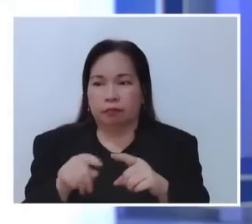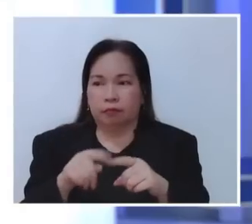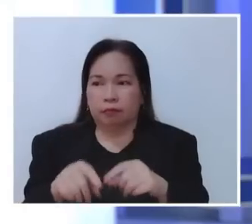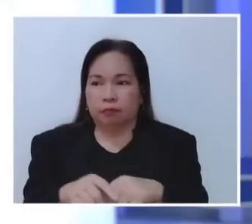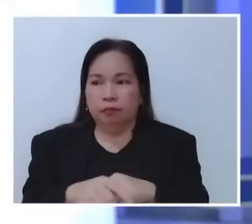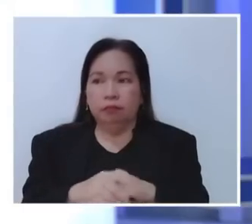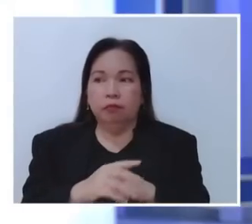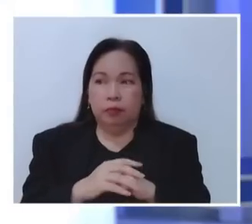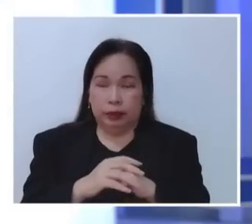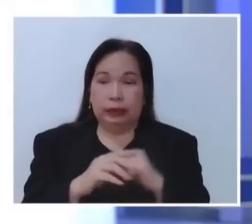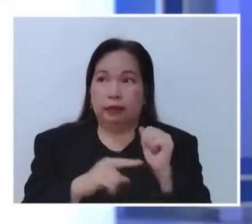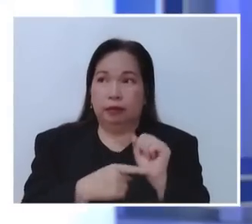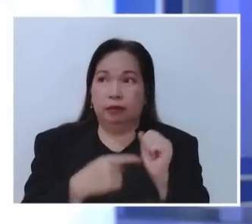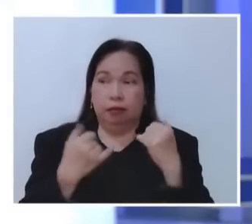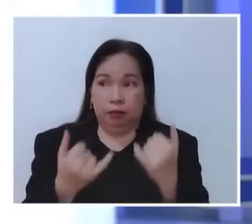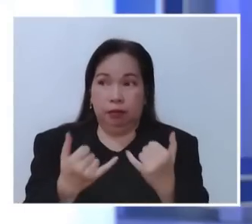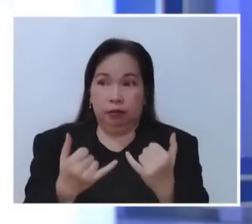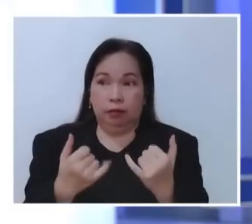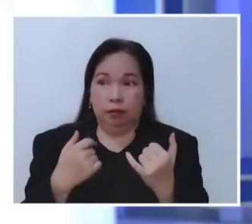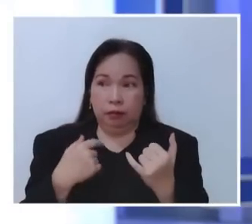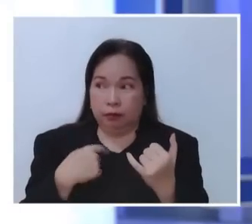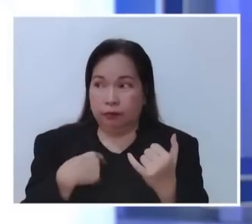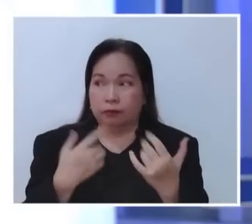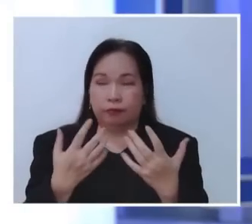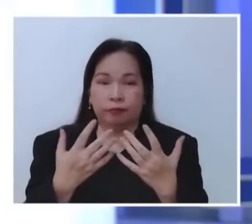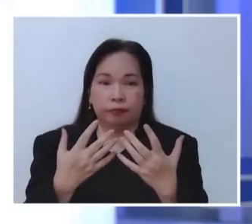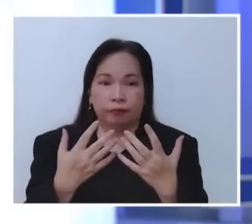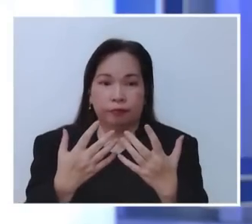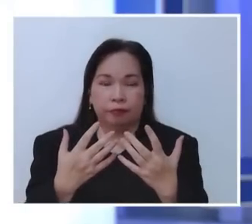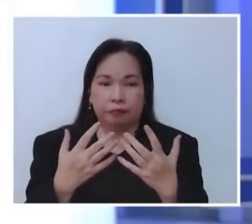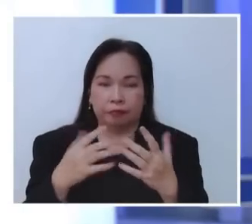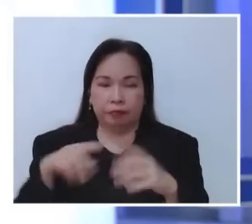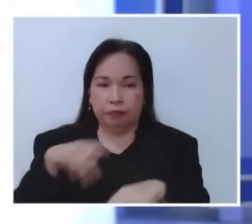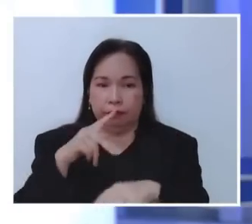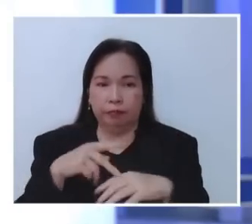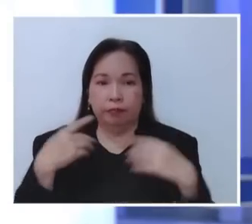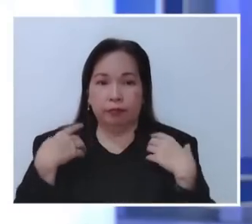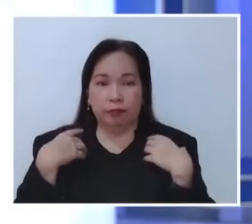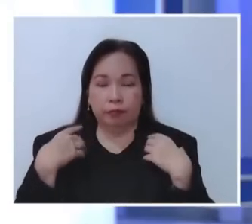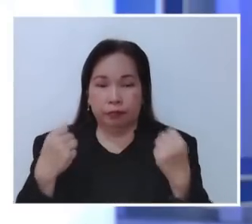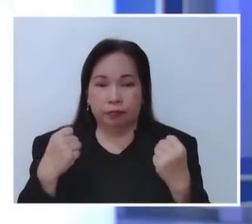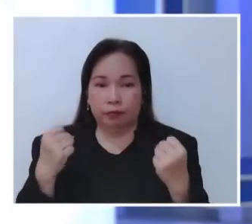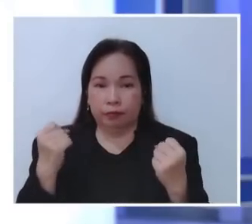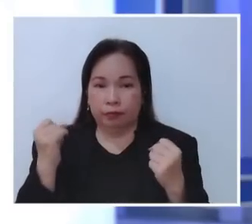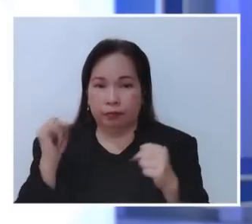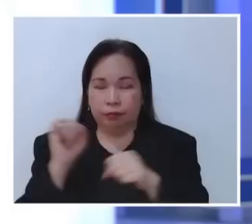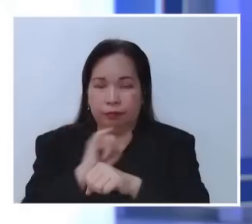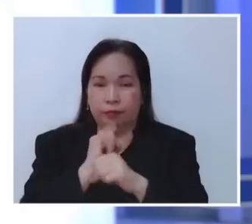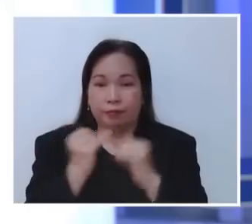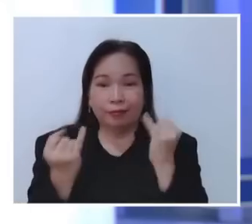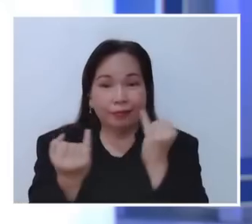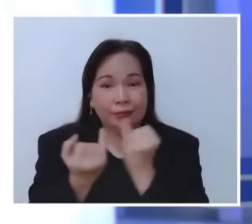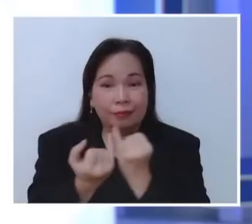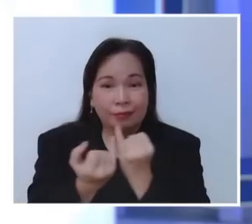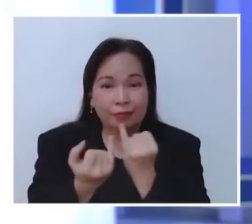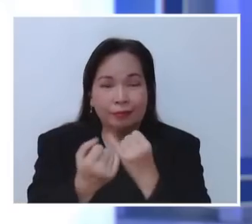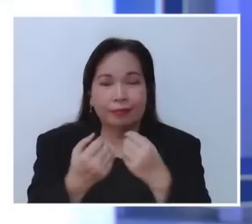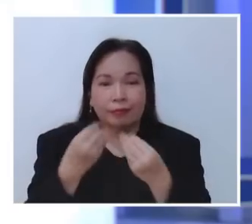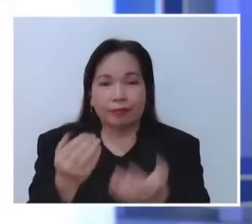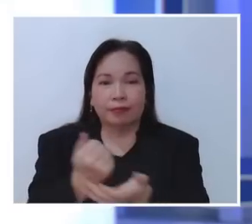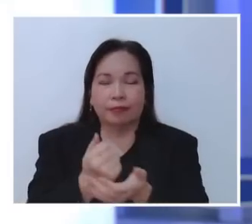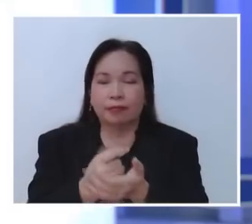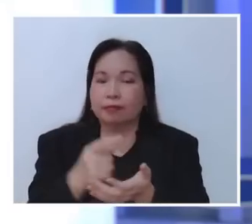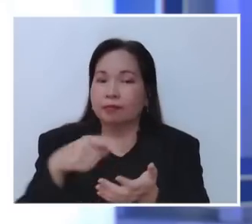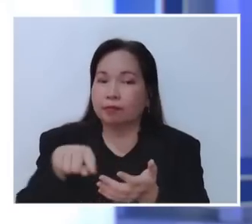Simula ngayong araw ay pinalawak na ang Philippine Health Insurance Corporation o PhilHealth ang coverage para sa mga pasyenteng sumasailalim